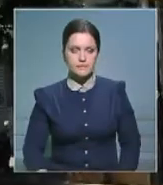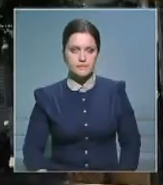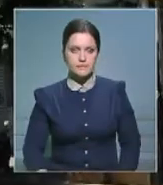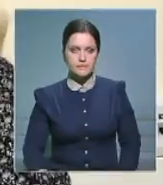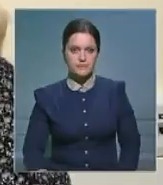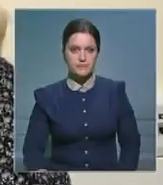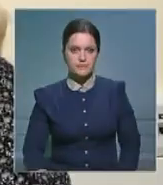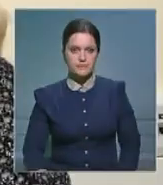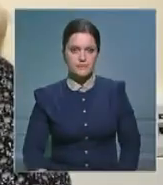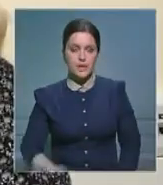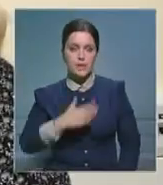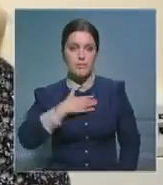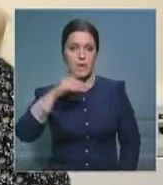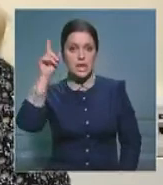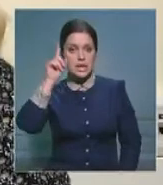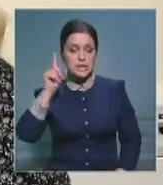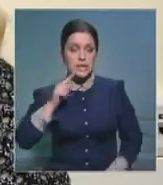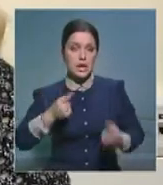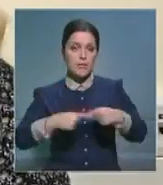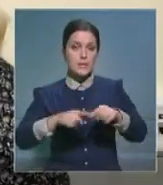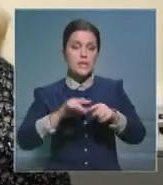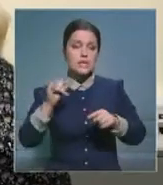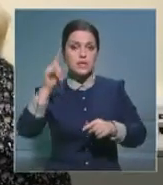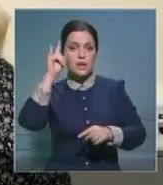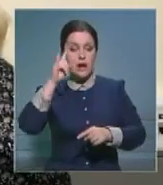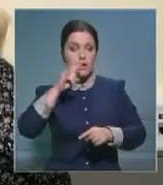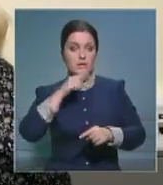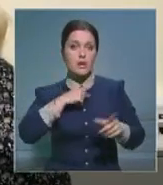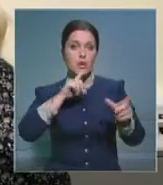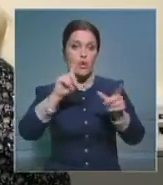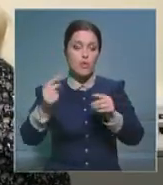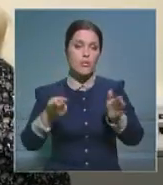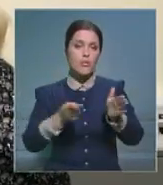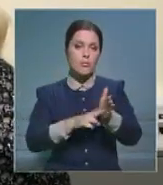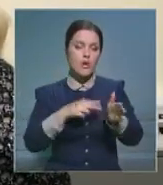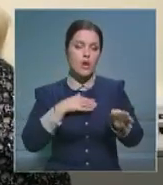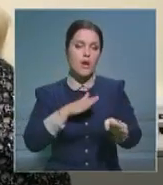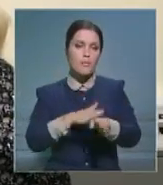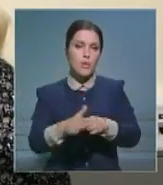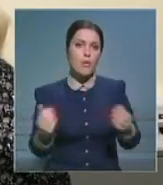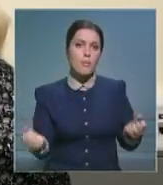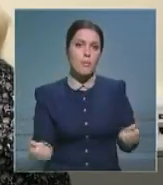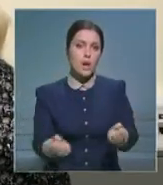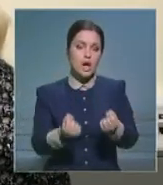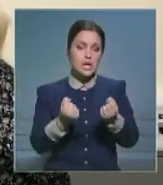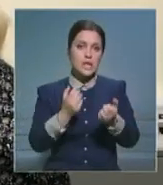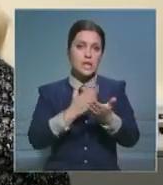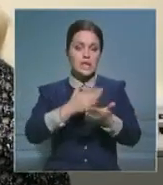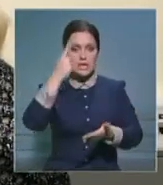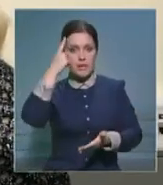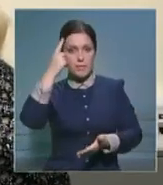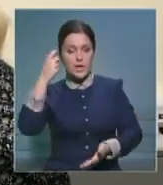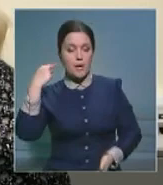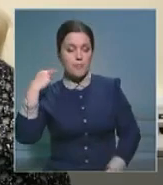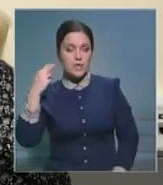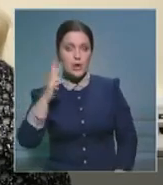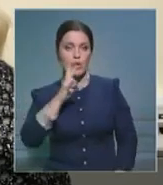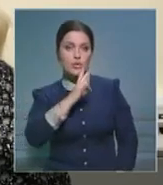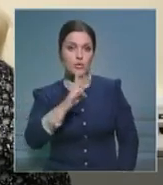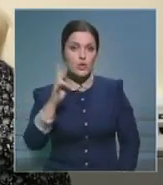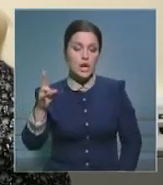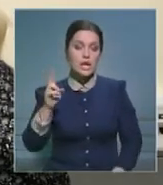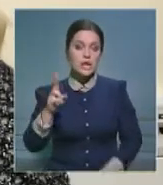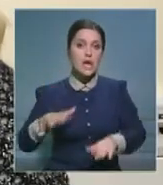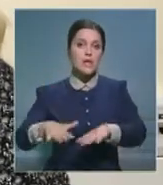Мы, Всеизраильское объединение выходцев из Казахстана, полностью поддерживаем послание президента Назарбаева к